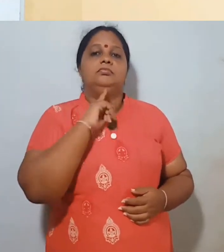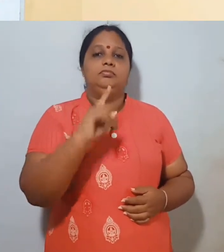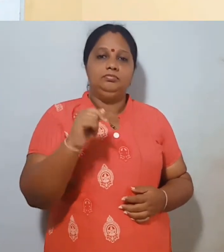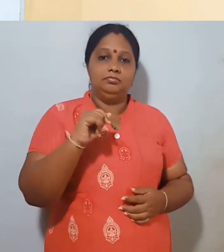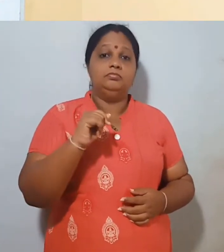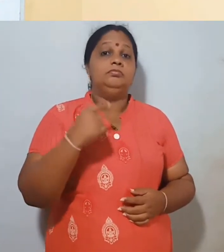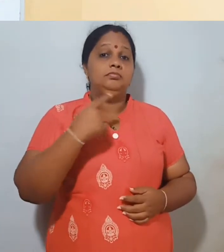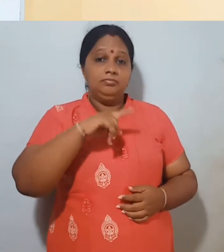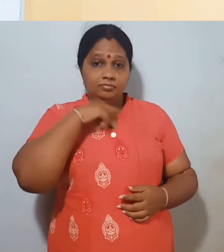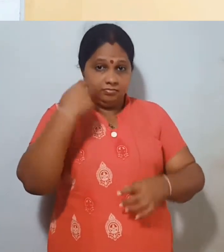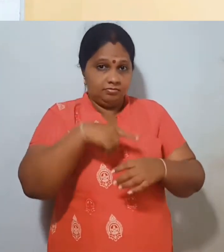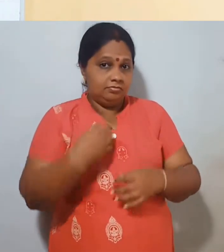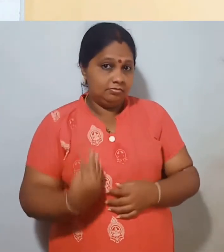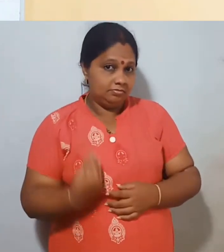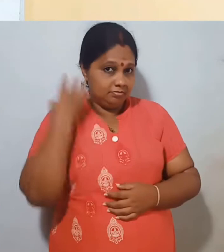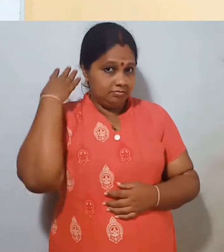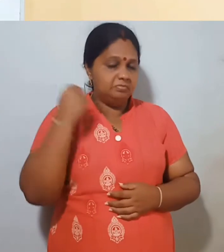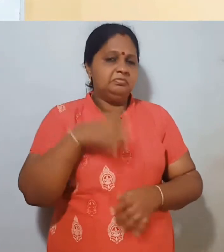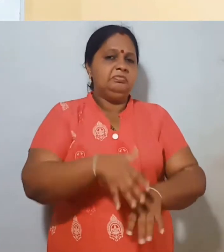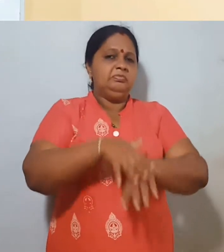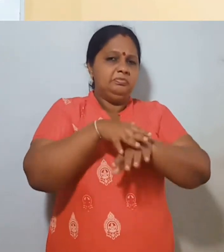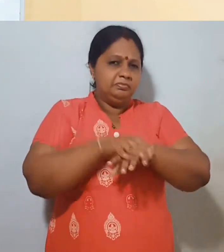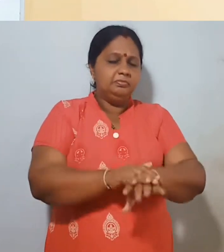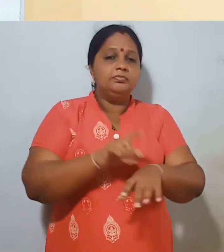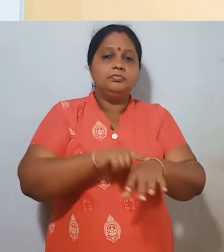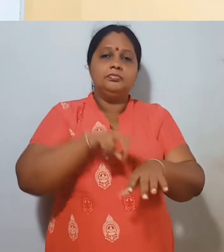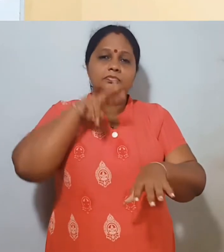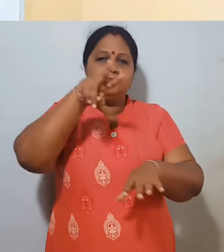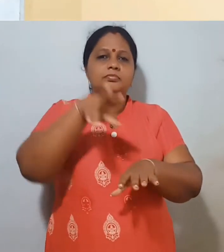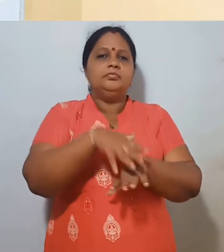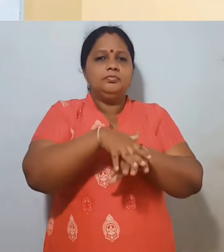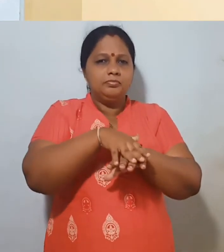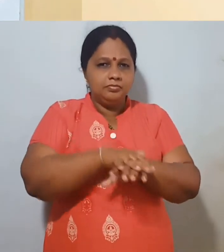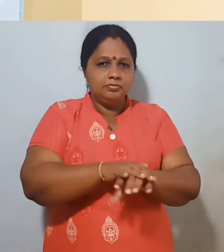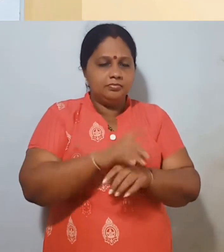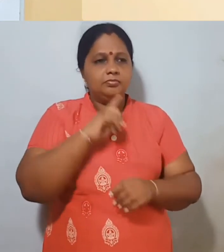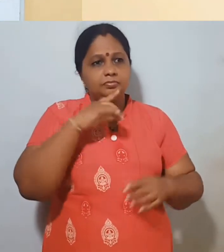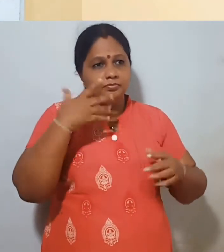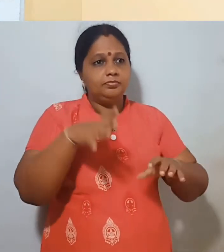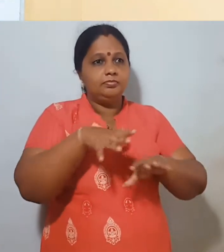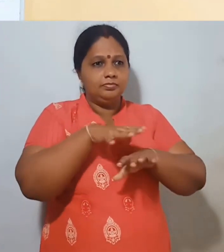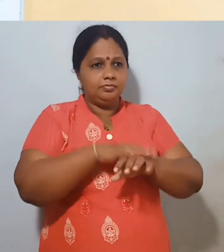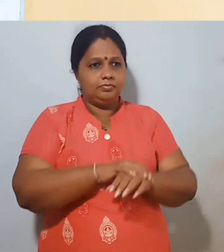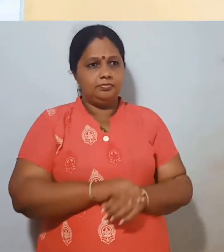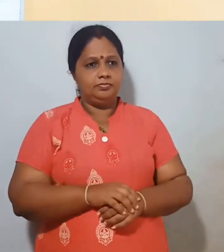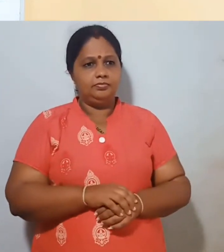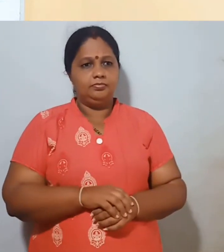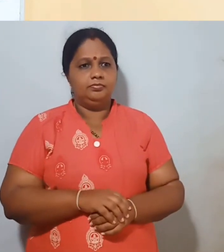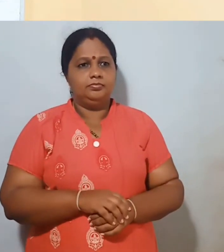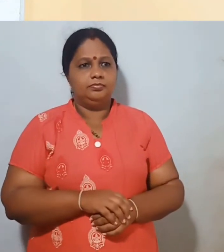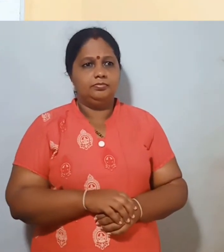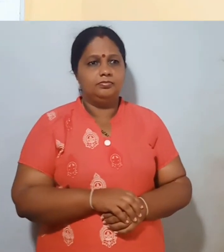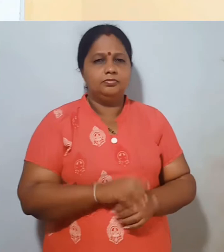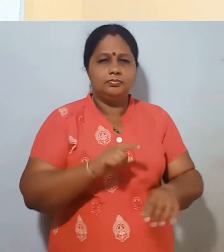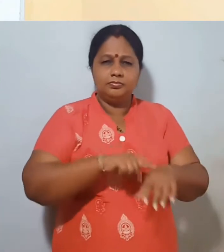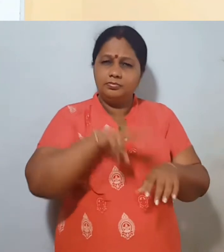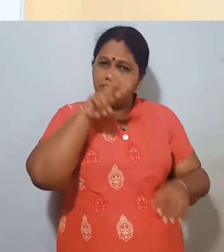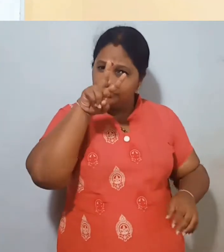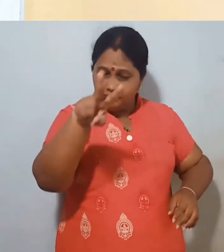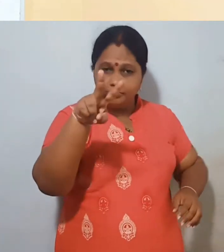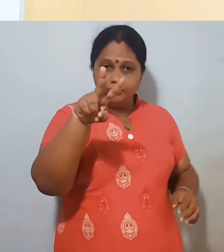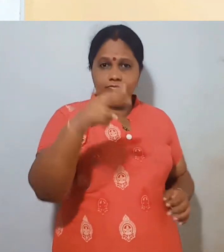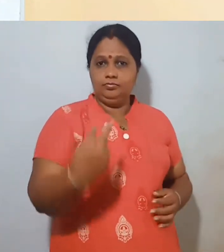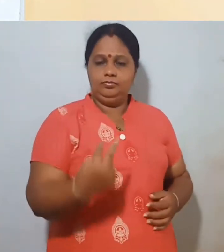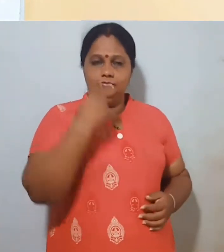இங்க மசாஜை கொடுக்கணும். ஒவ்வொரு 2 நிமிஷத்துக்கு ஒரு தரம் அவருக்கு இயற்கையாக நார்மலான இதய துடிப்பு வந்துட்டா, நார்மல்